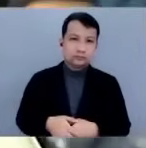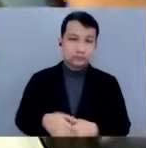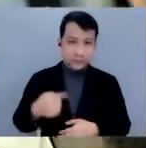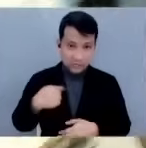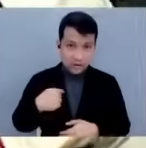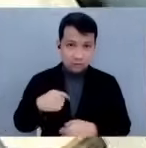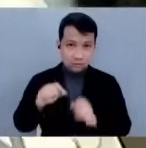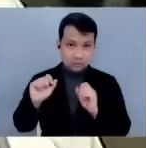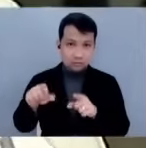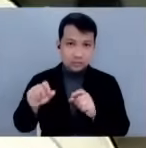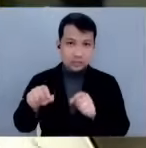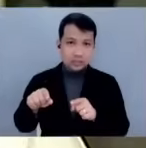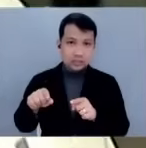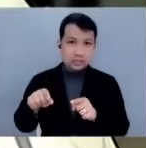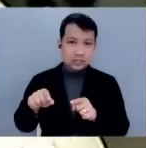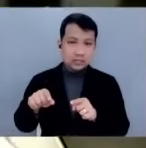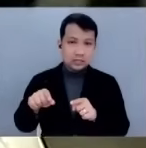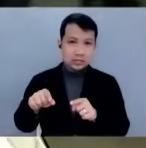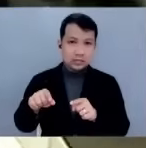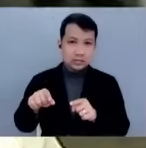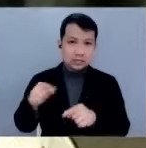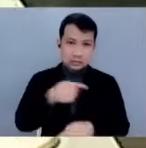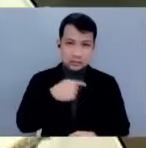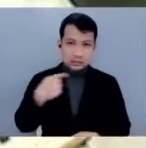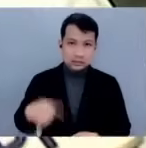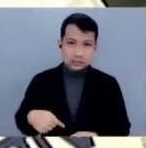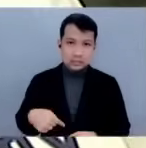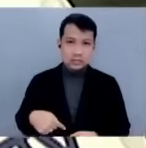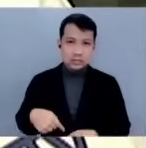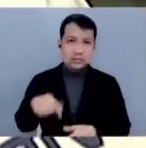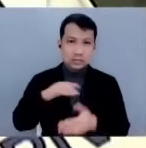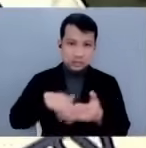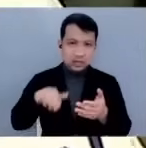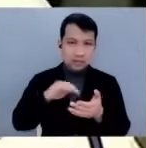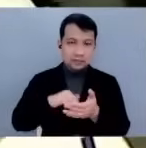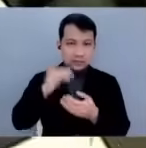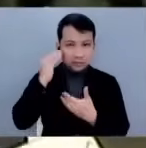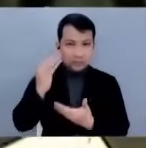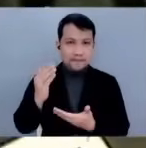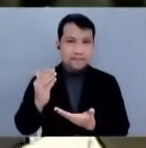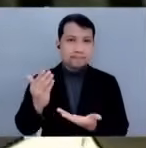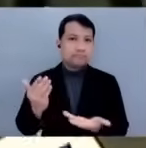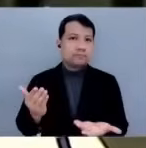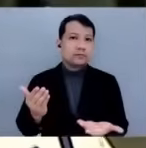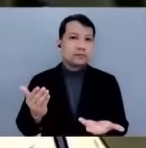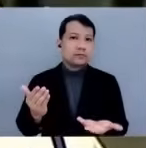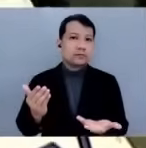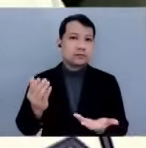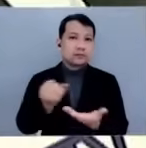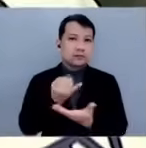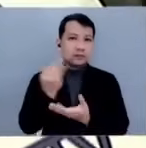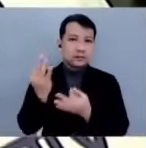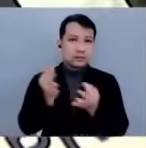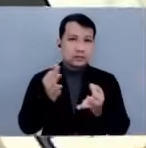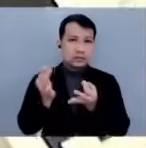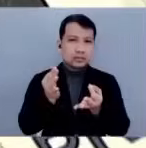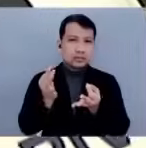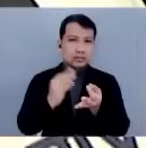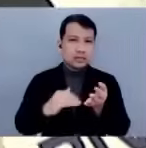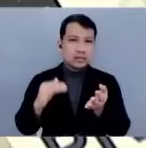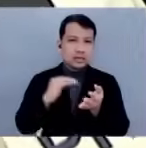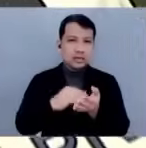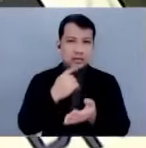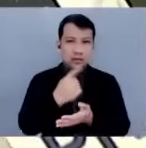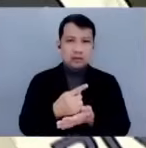yung Scarborough. No? Paulit-ulit ito sinasabi kahit na ilang paliwanag na ang ginawa ko. Kaya